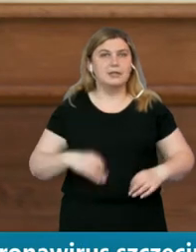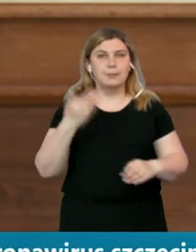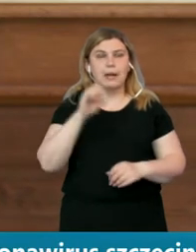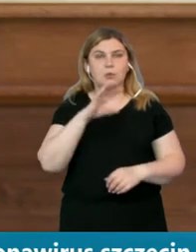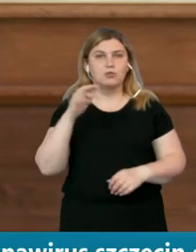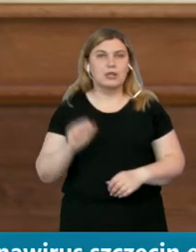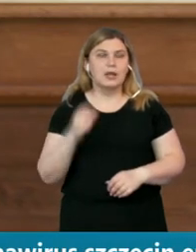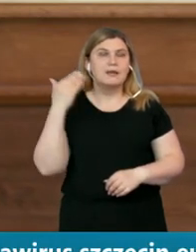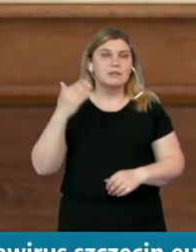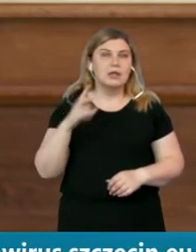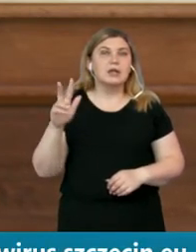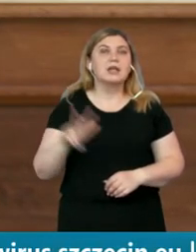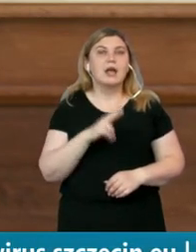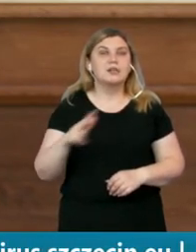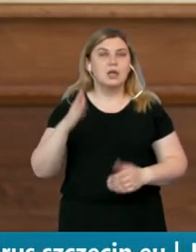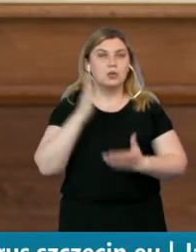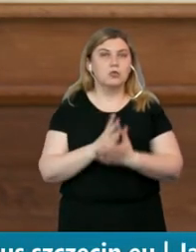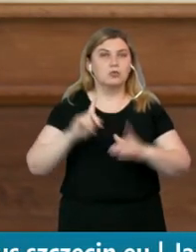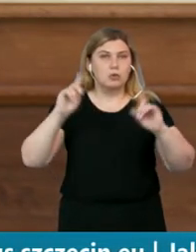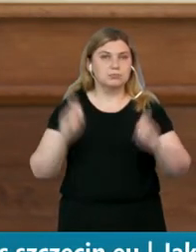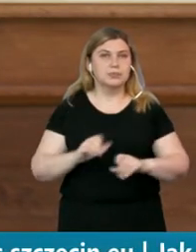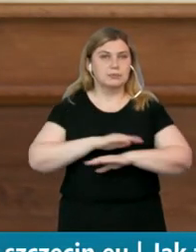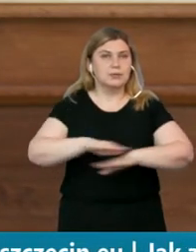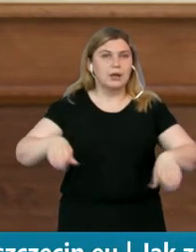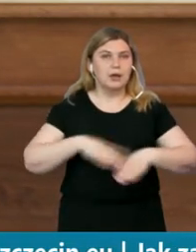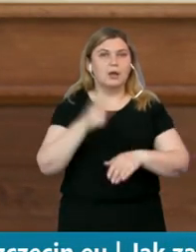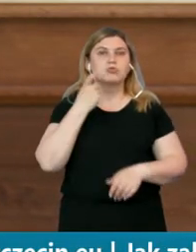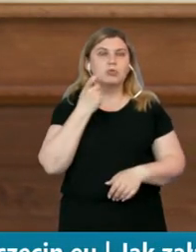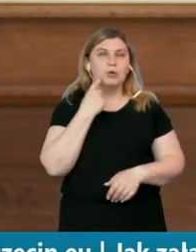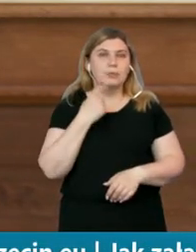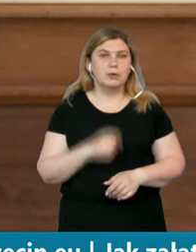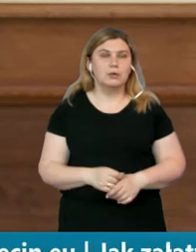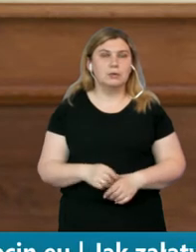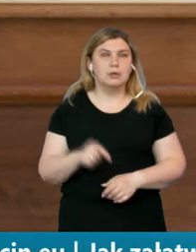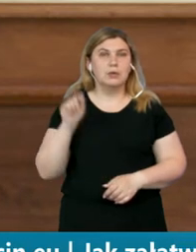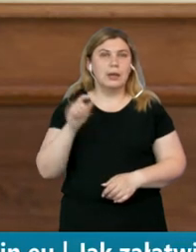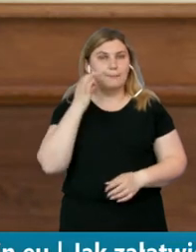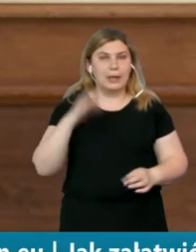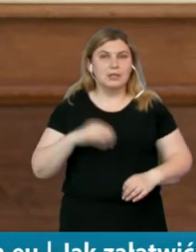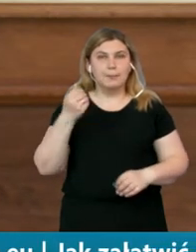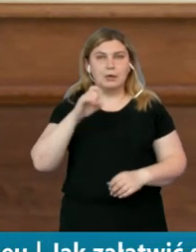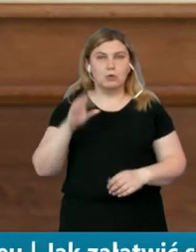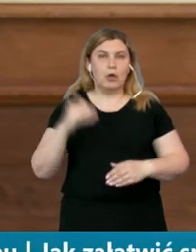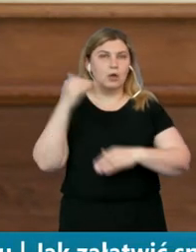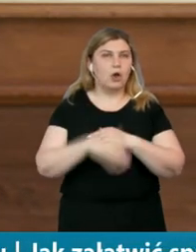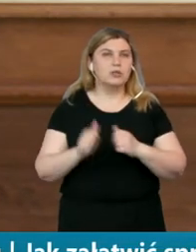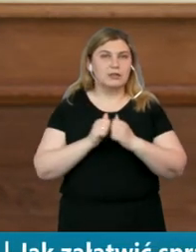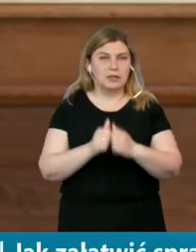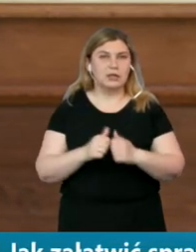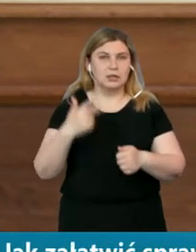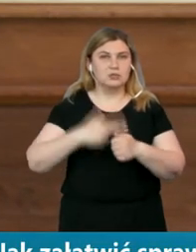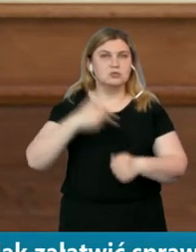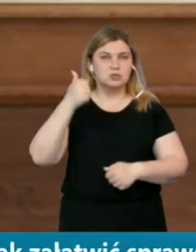panie prezydencie, czy wiadomo, kiedy już ruszy kąpielisko Dąbie? Pani Małgorzato, koniec tego zadania jest przewidziany na